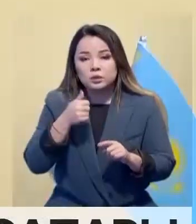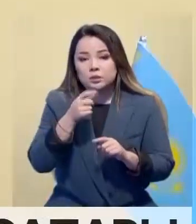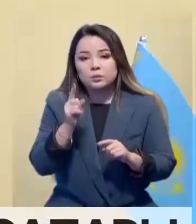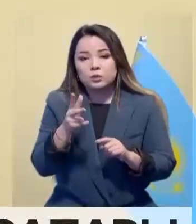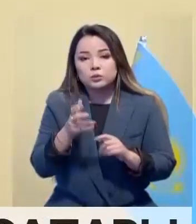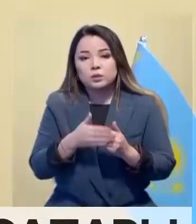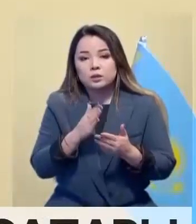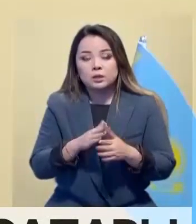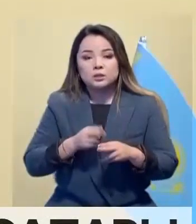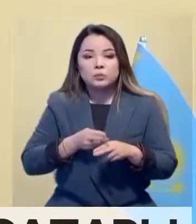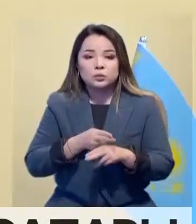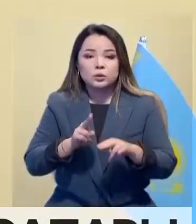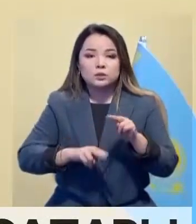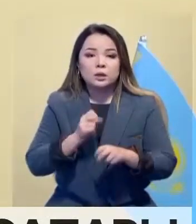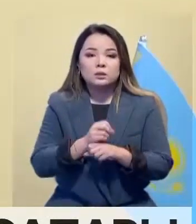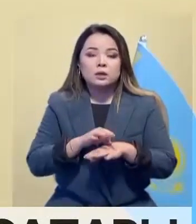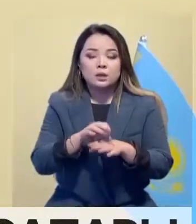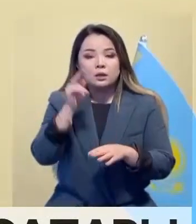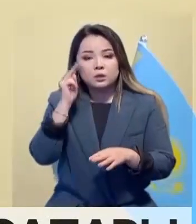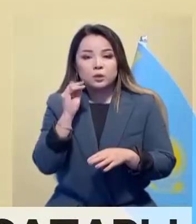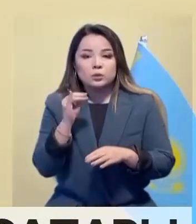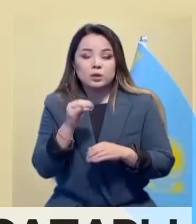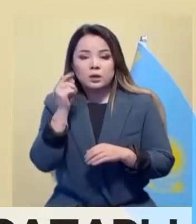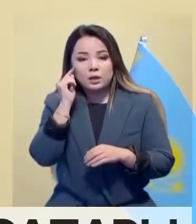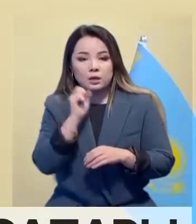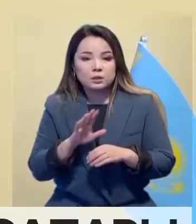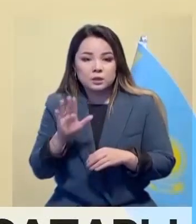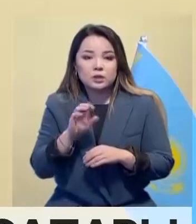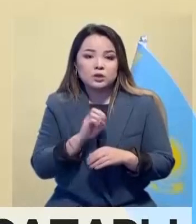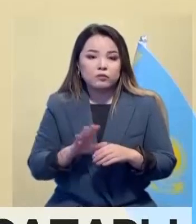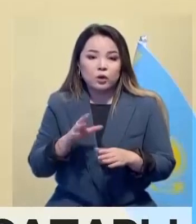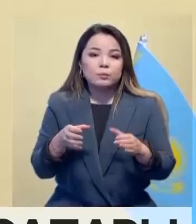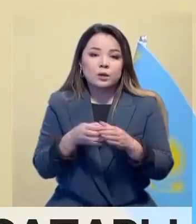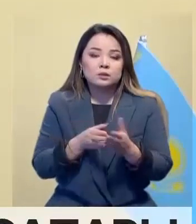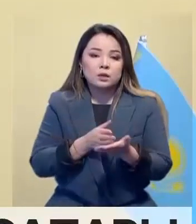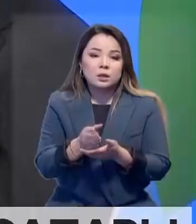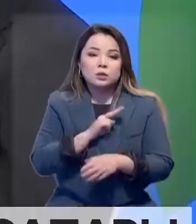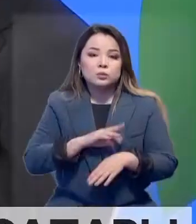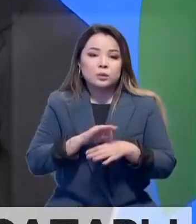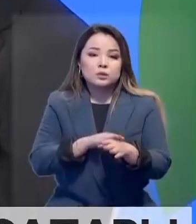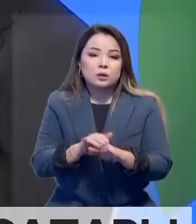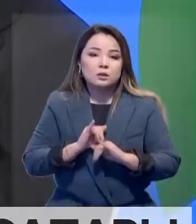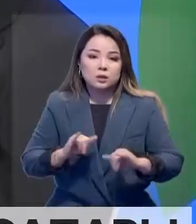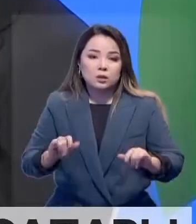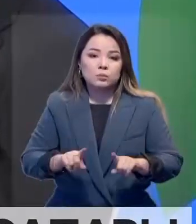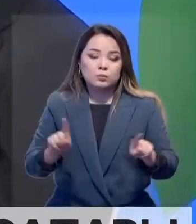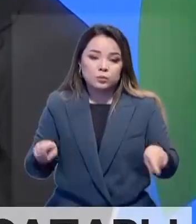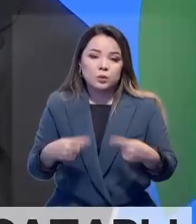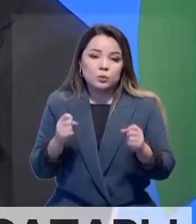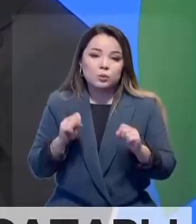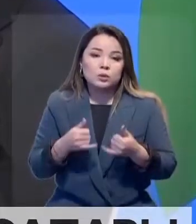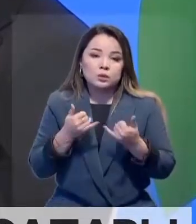1300 шақырым темір жол салуды жоспарлап отырмыз. Бұл Қытай, Оңтүстік Азия, Ресей және Еуропа бағыттарына жүк өткізу әлеуетін арттыруға мүмкіндік